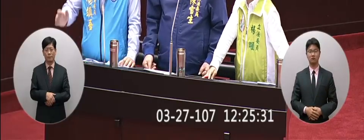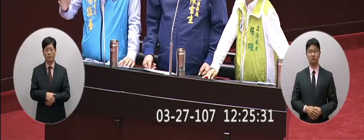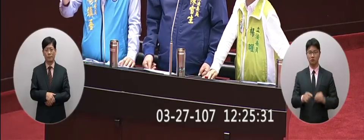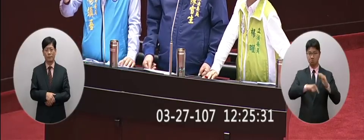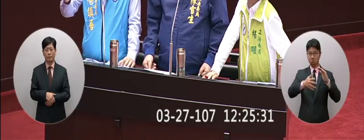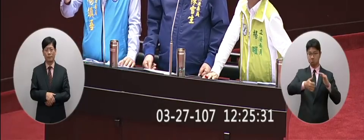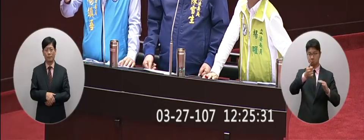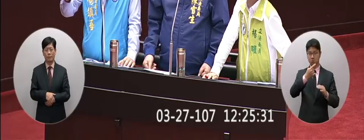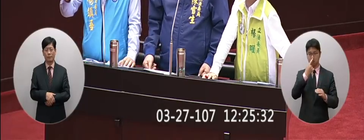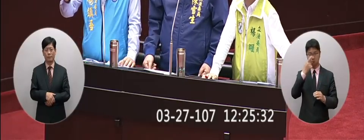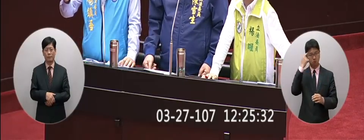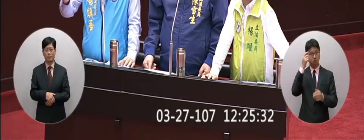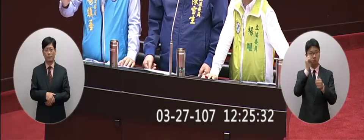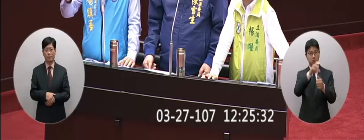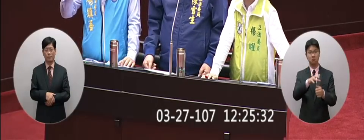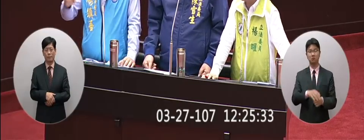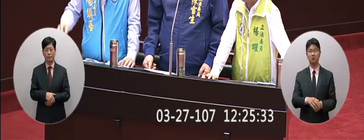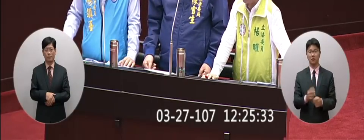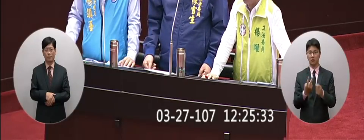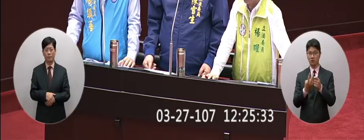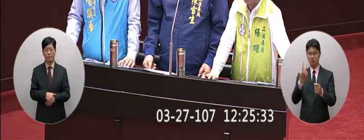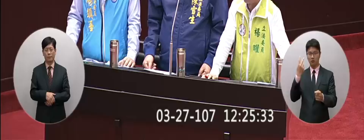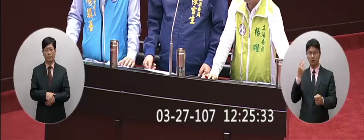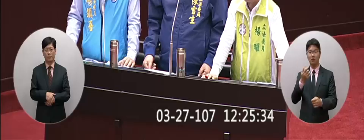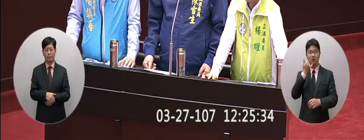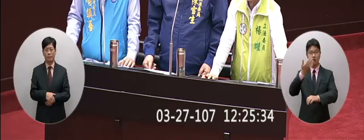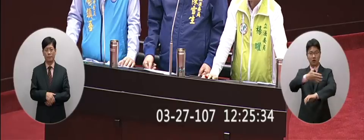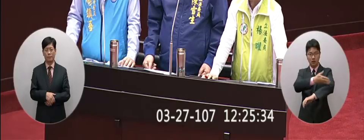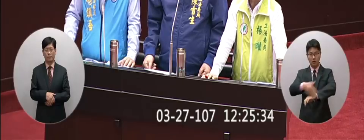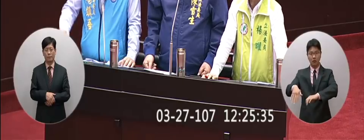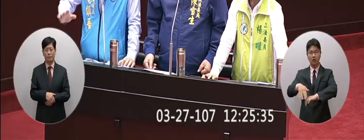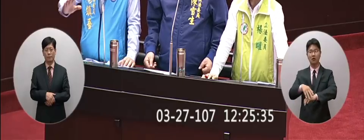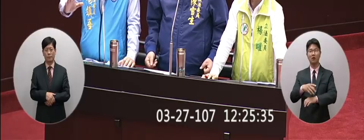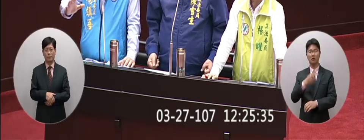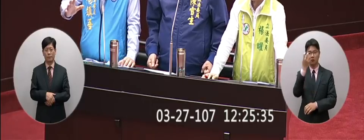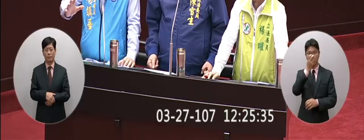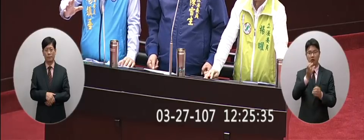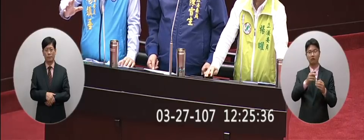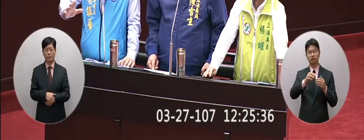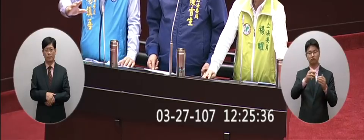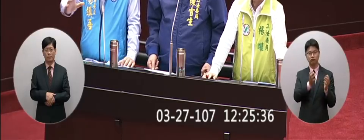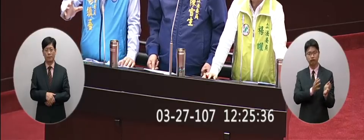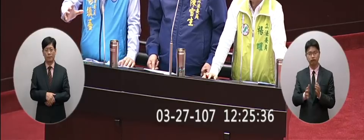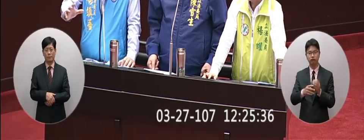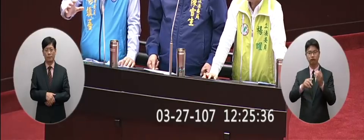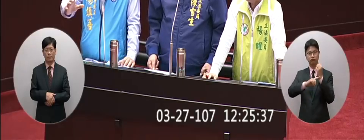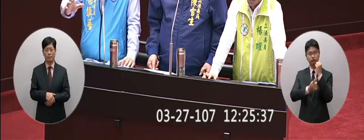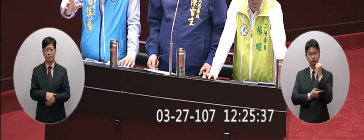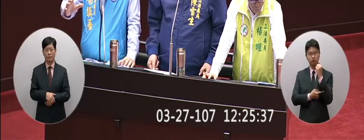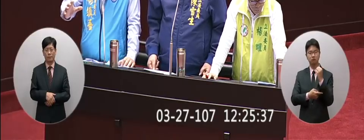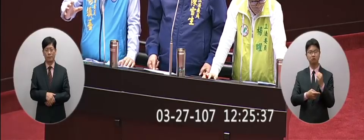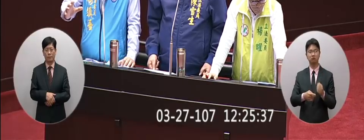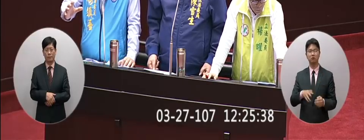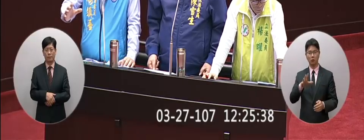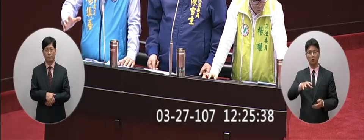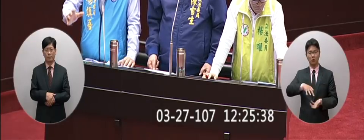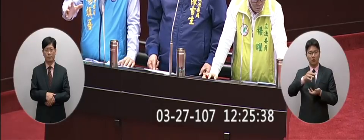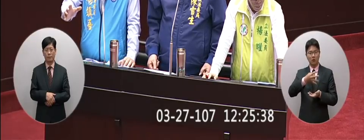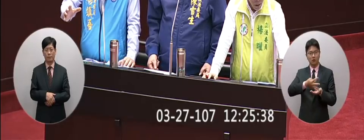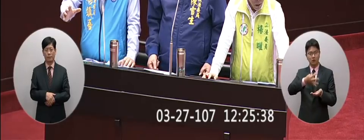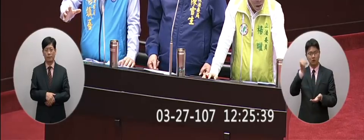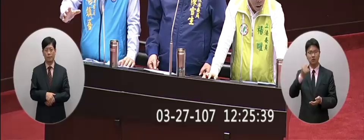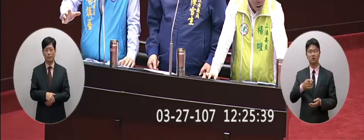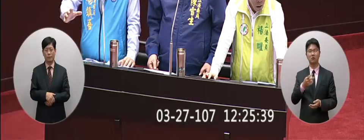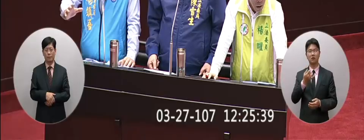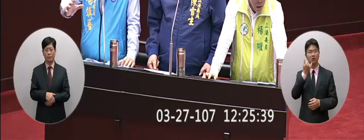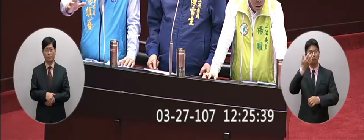长，在我们2年多前通过的海岸管理法，其实也多次去强调了海岸管理的重要性。同